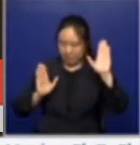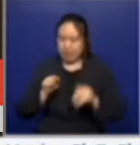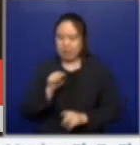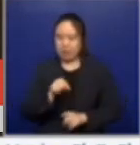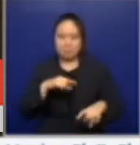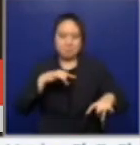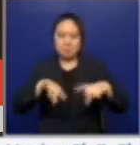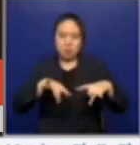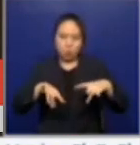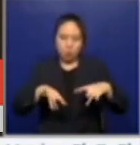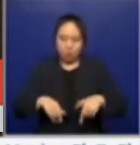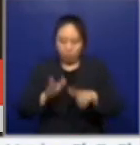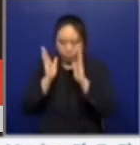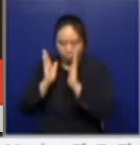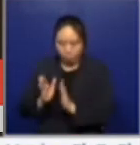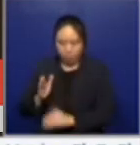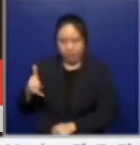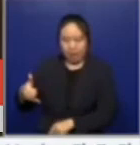คลที่ประชาชน